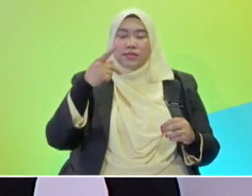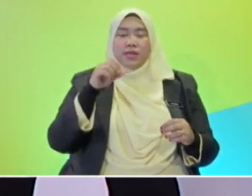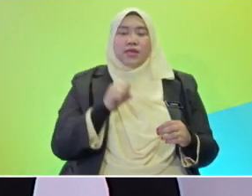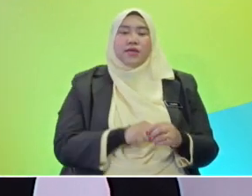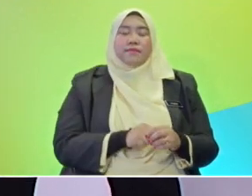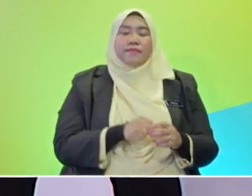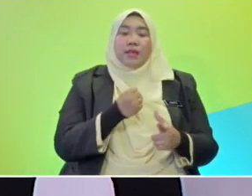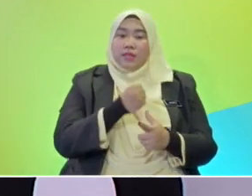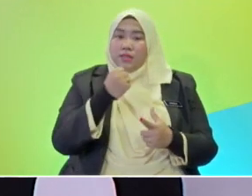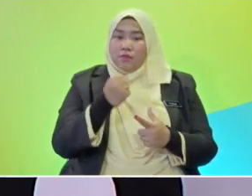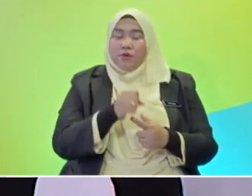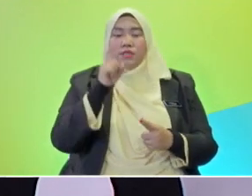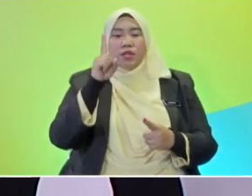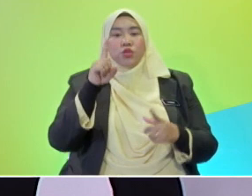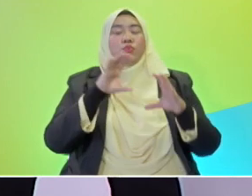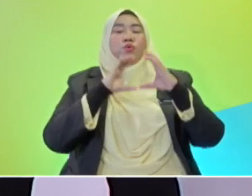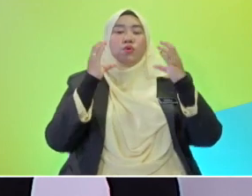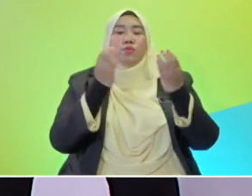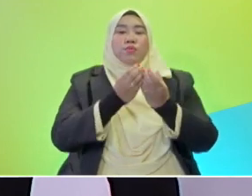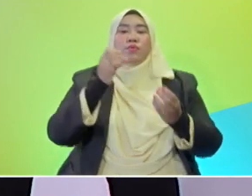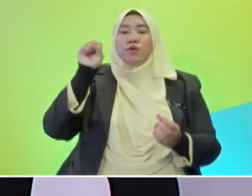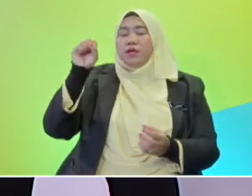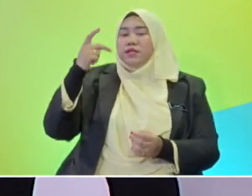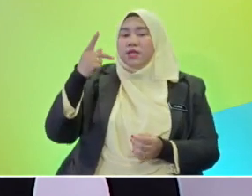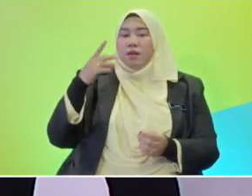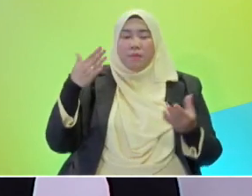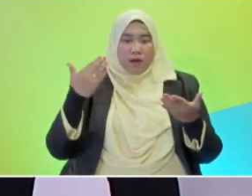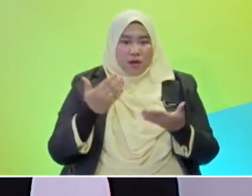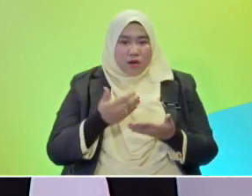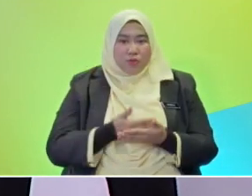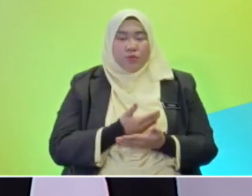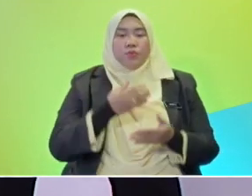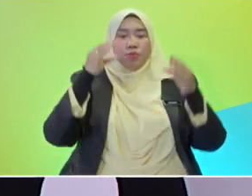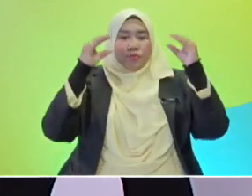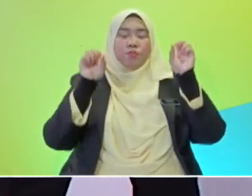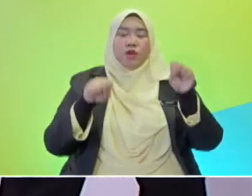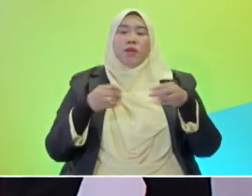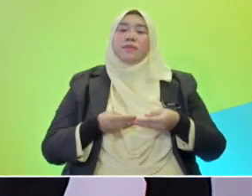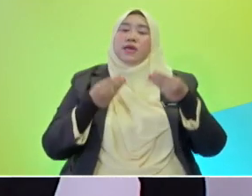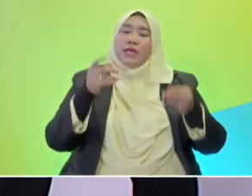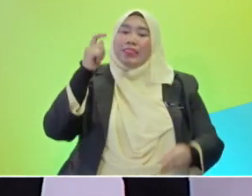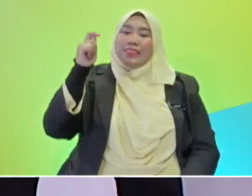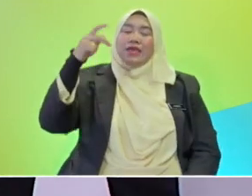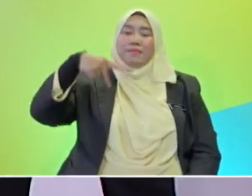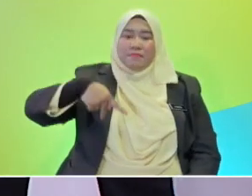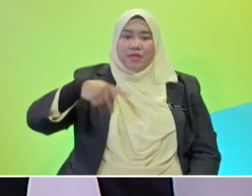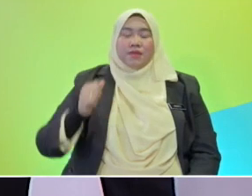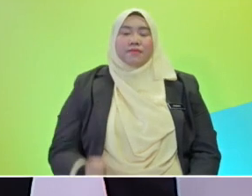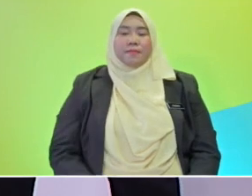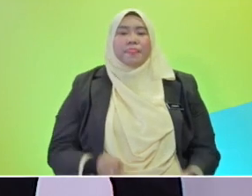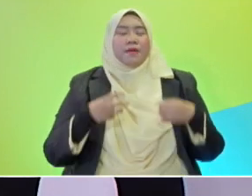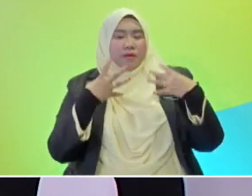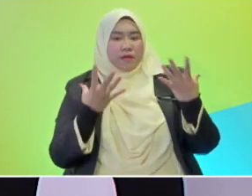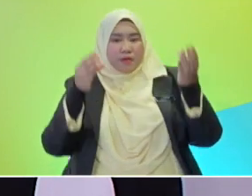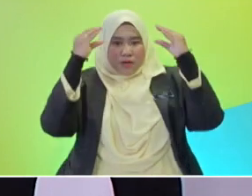ataupun kelompok SQ itu baru guru boleh memberi ATV dan sebelum itu perekoden guru ini macam